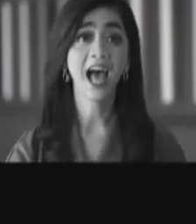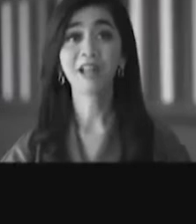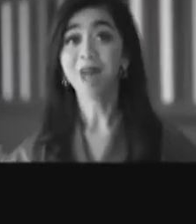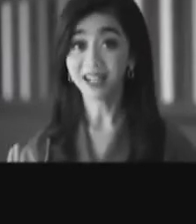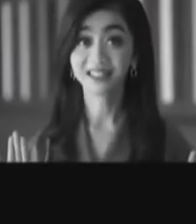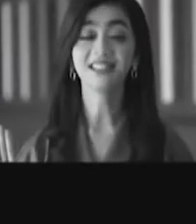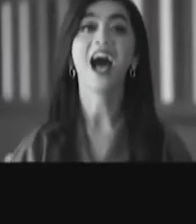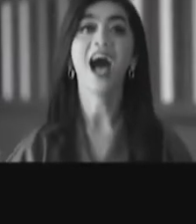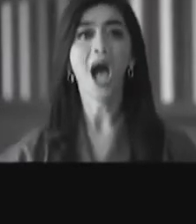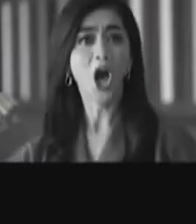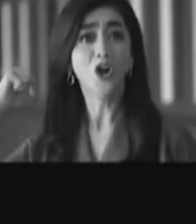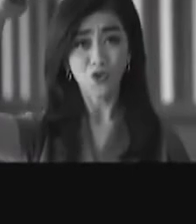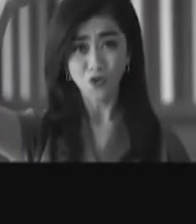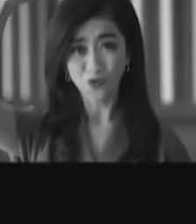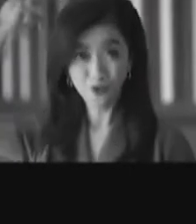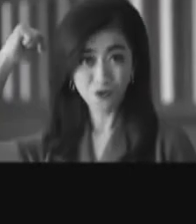sehat